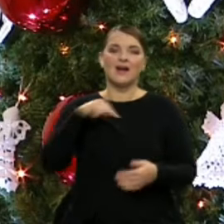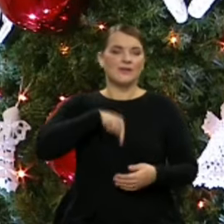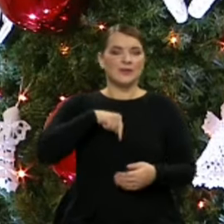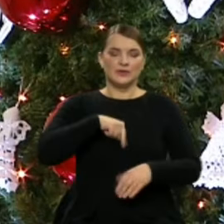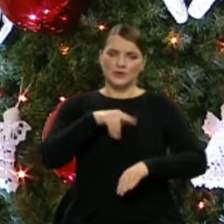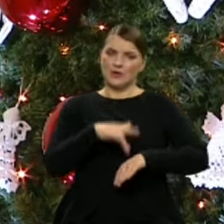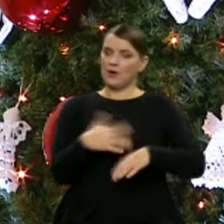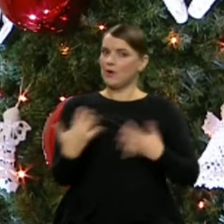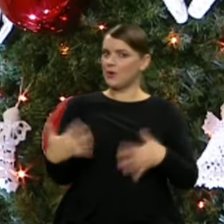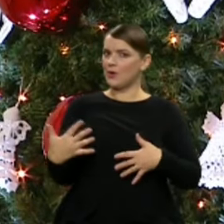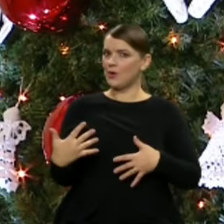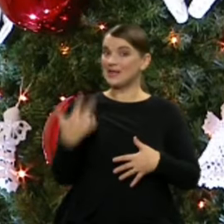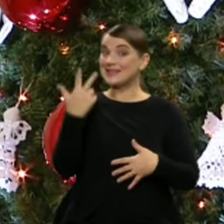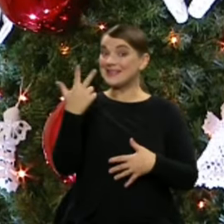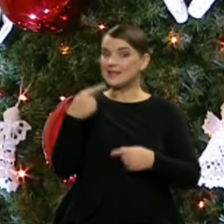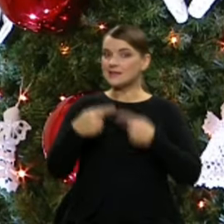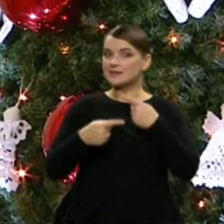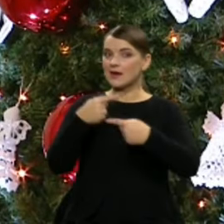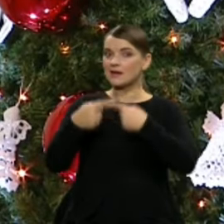įspūdį. Tris kartos.